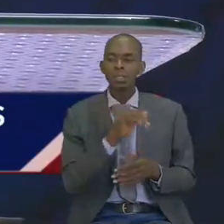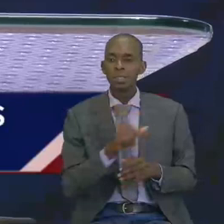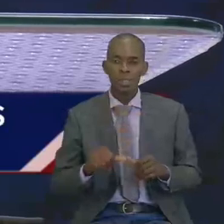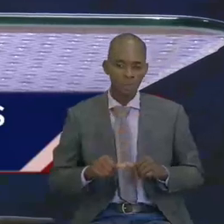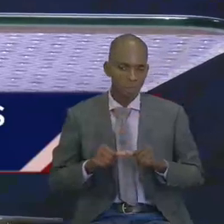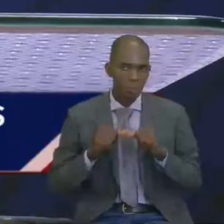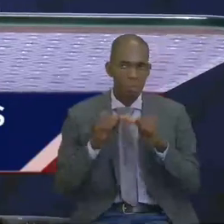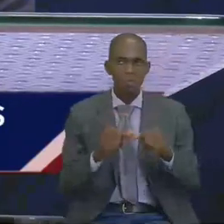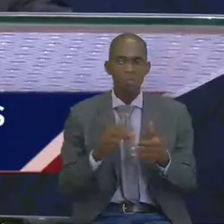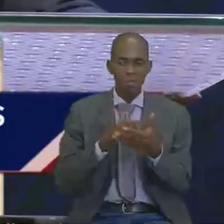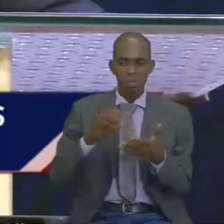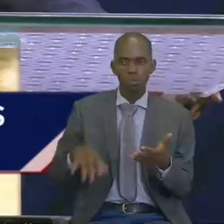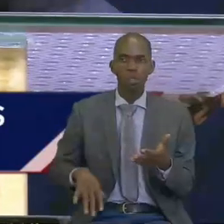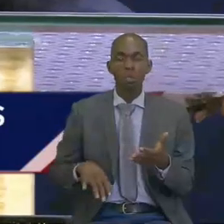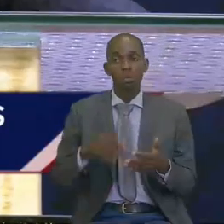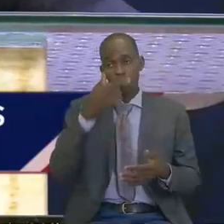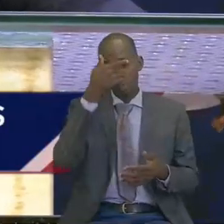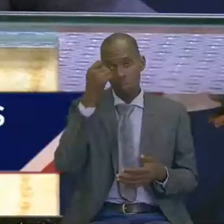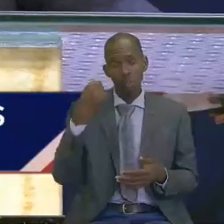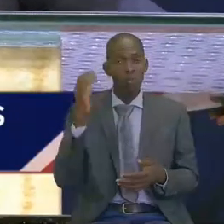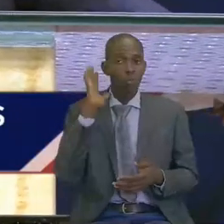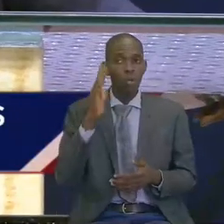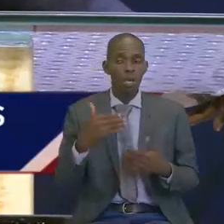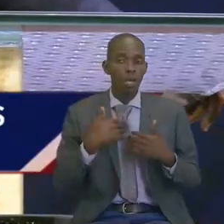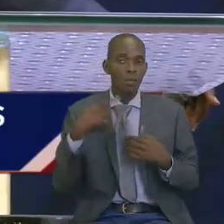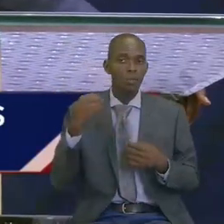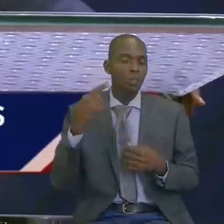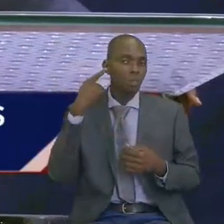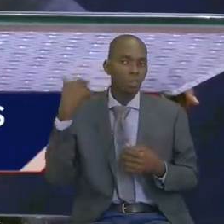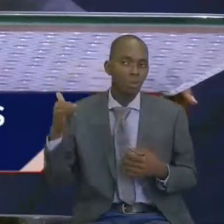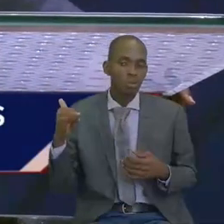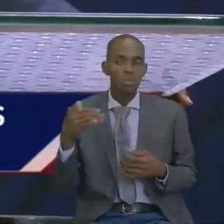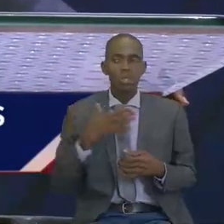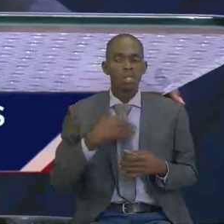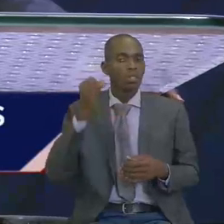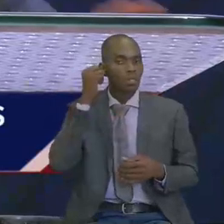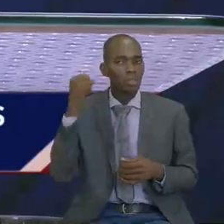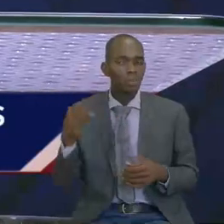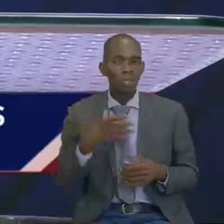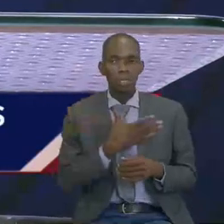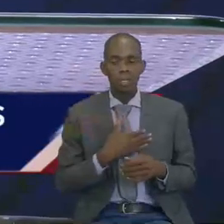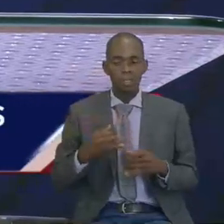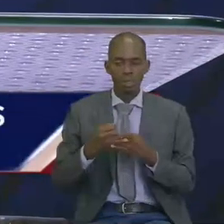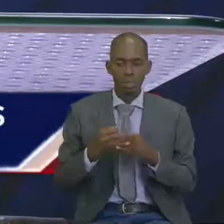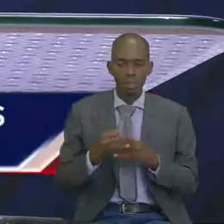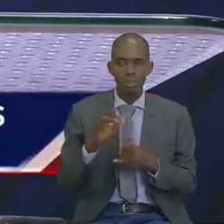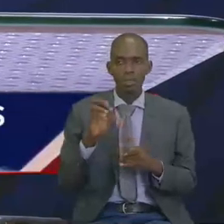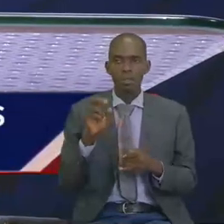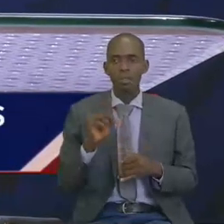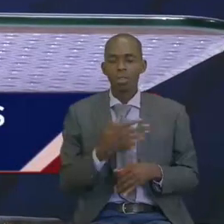perpétuel par sa domination, parce que l'or, le cuivre,